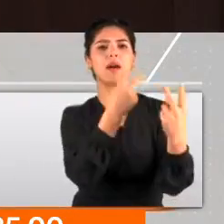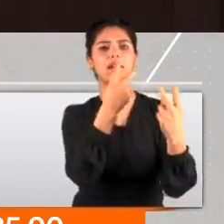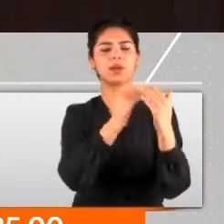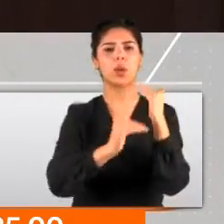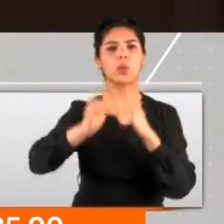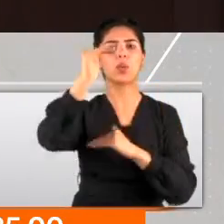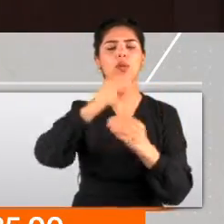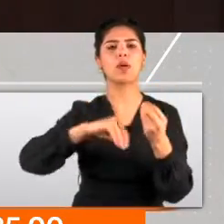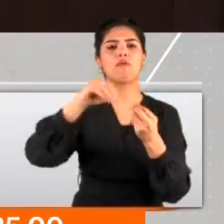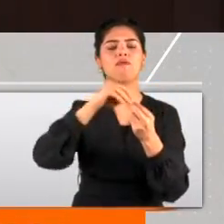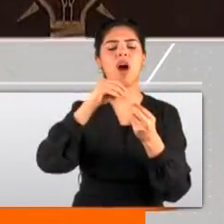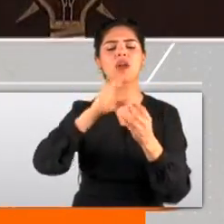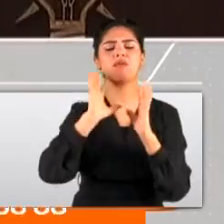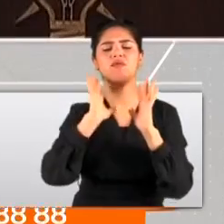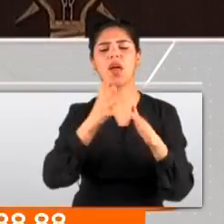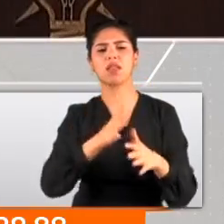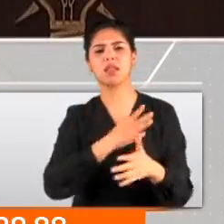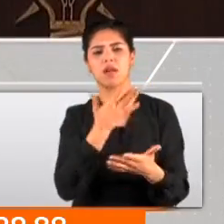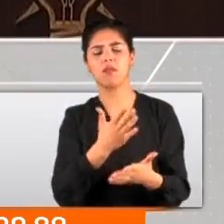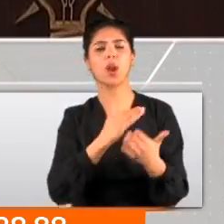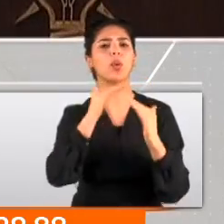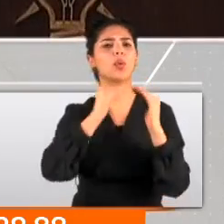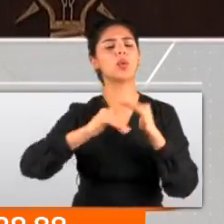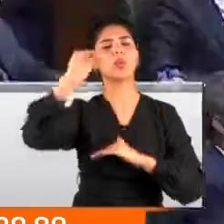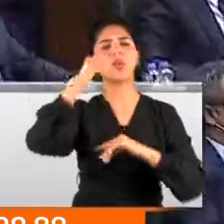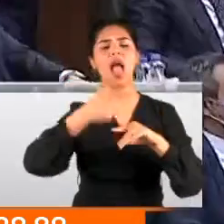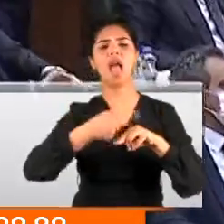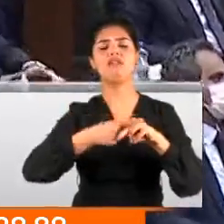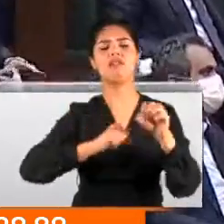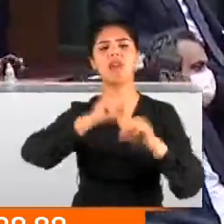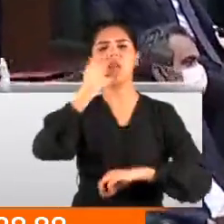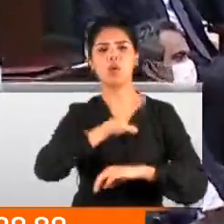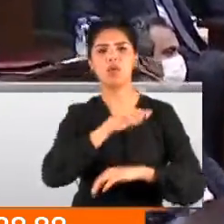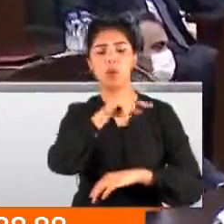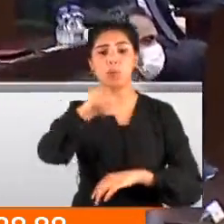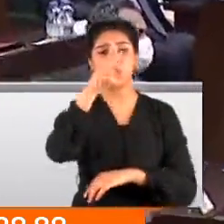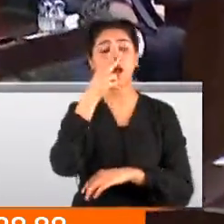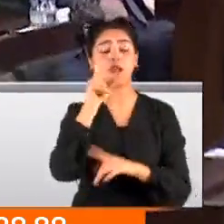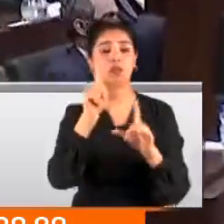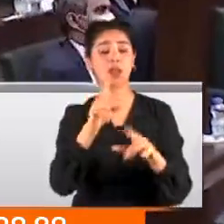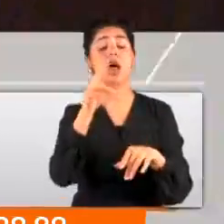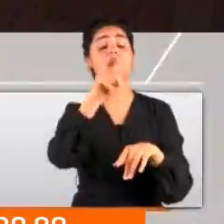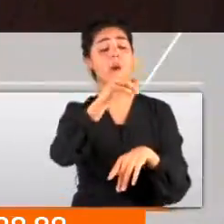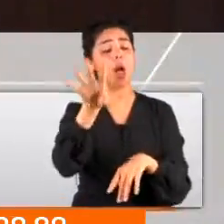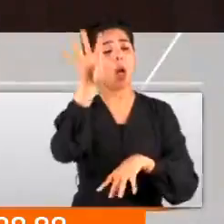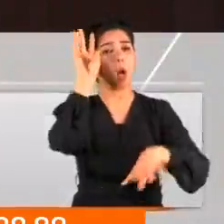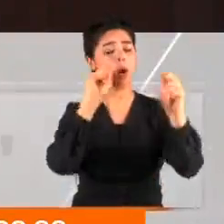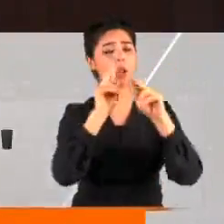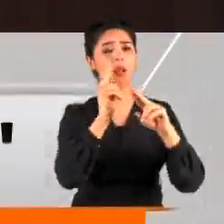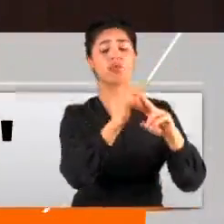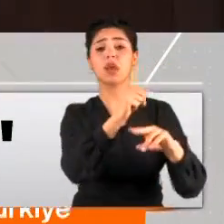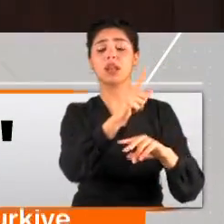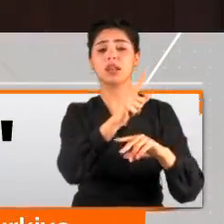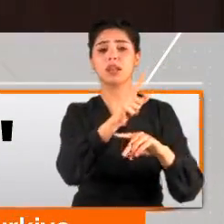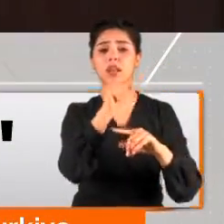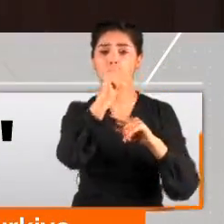yüksek faizlerle dolu, yüksek enflasyonla dolu. Alışacaksınız bunlara, öğreneceksiniz. Öyle parmak